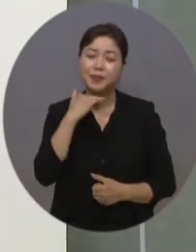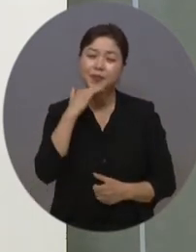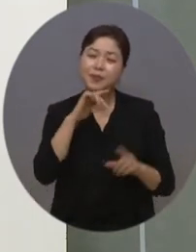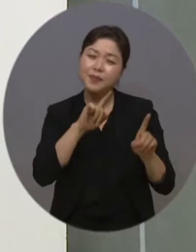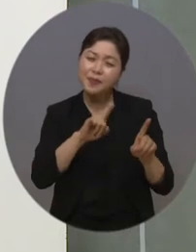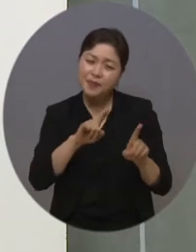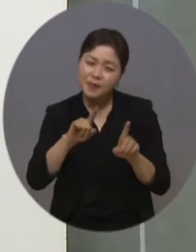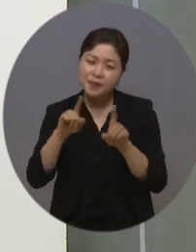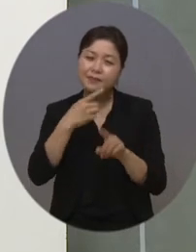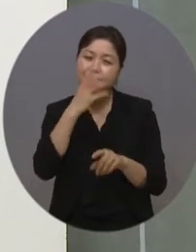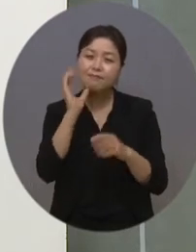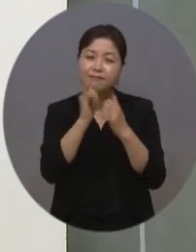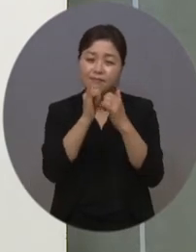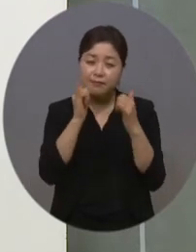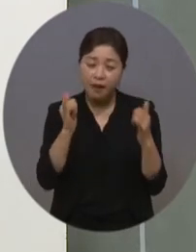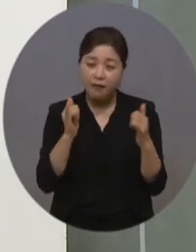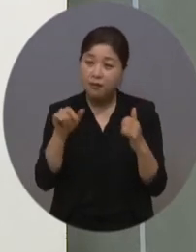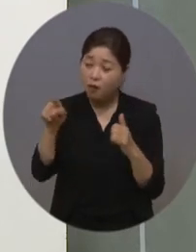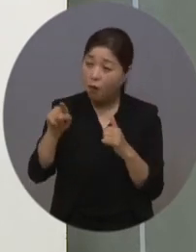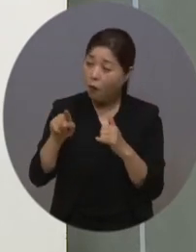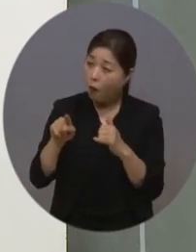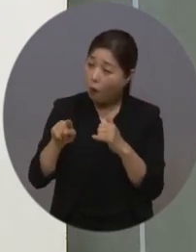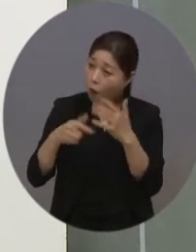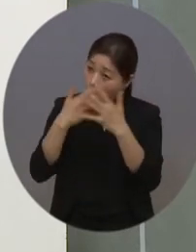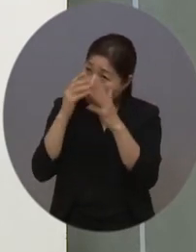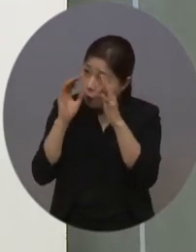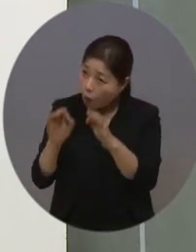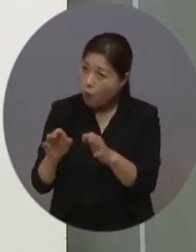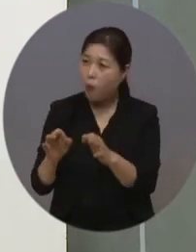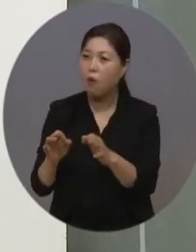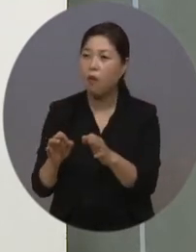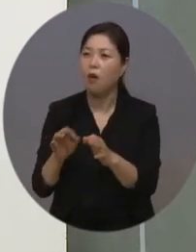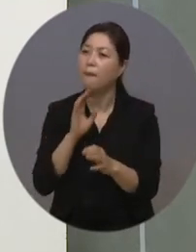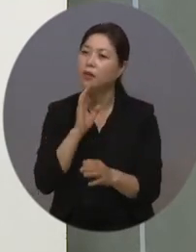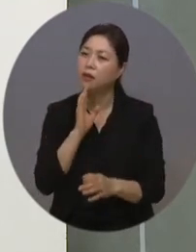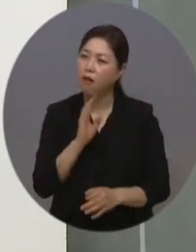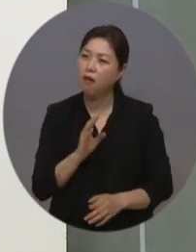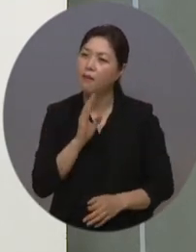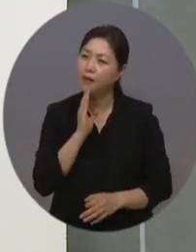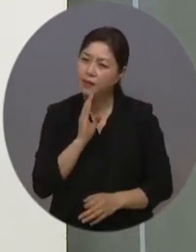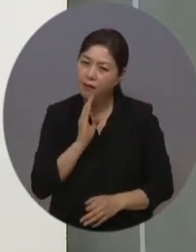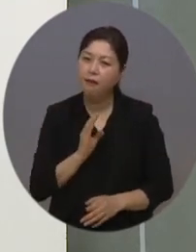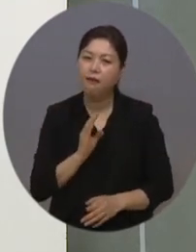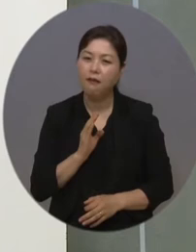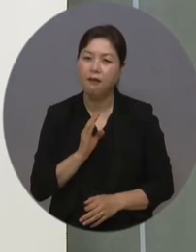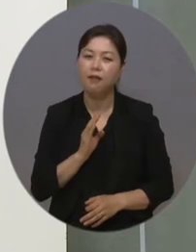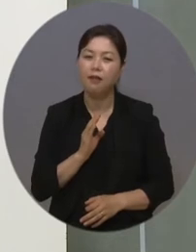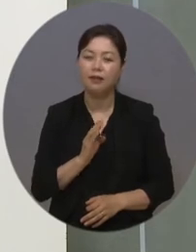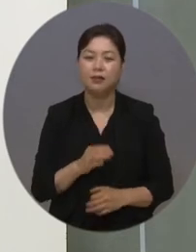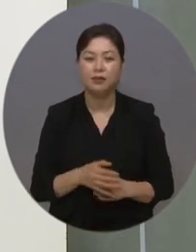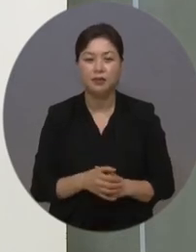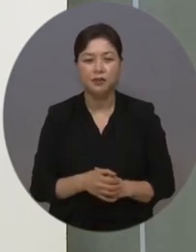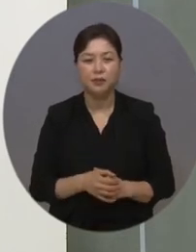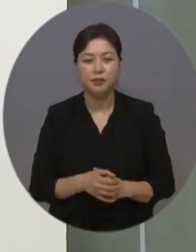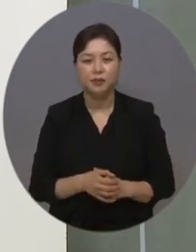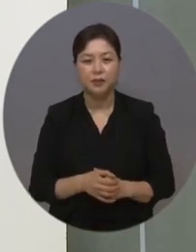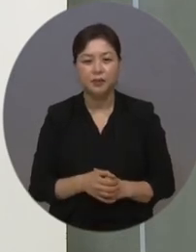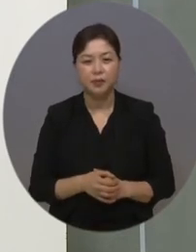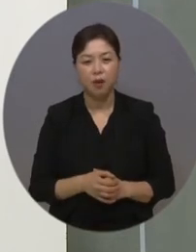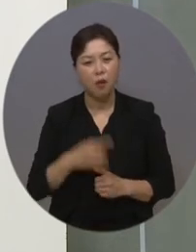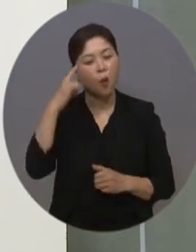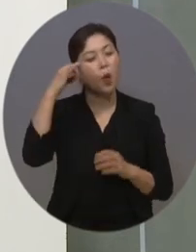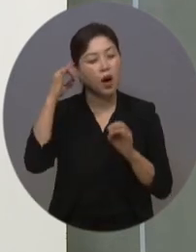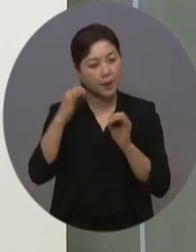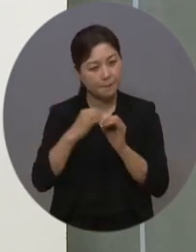많은 노년층께서는 이 프로그램을 시청하시면은 아마 새삼스럽게 뭔가 예. 좀 같은